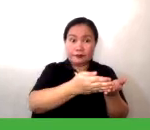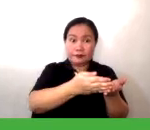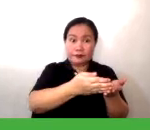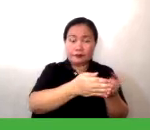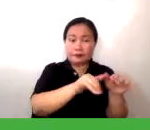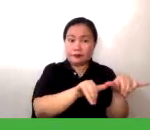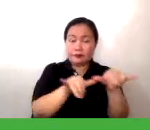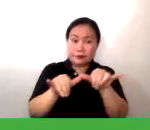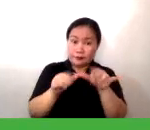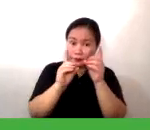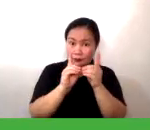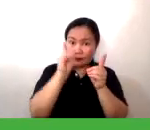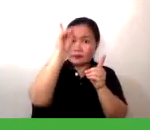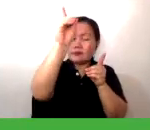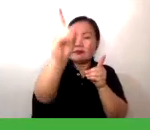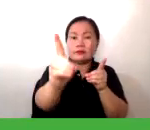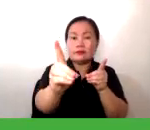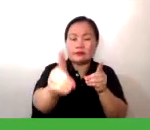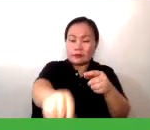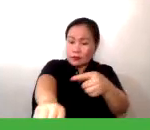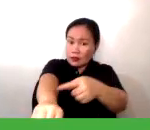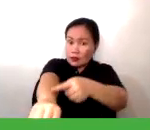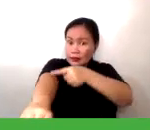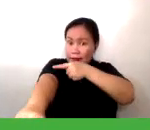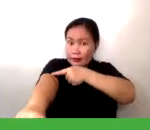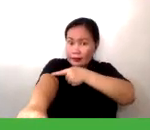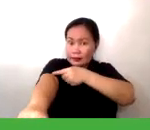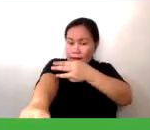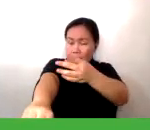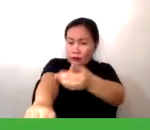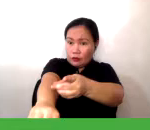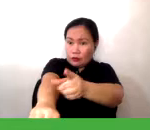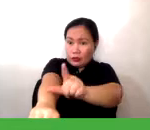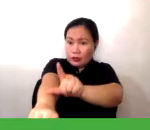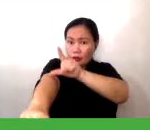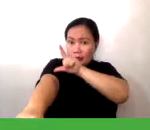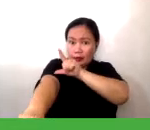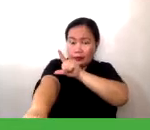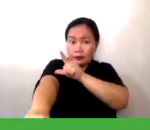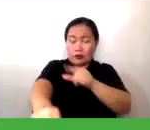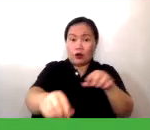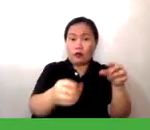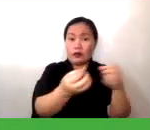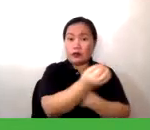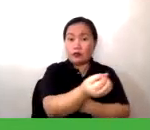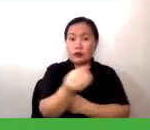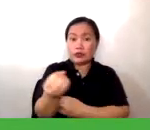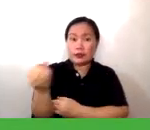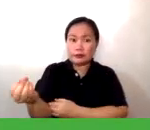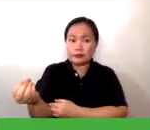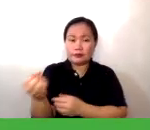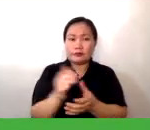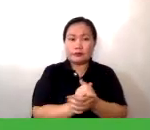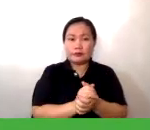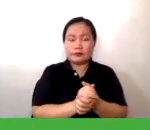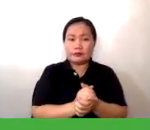is of distance and the length of the object. So, kapag length ang tinutukoy